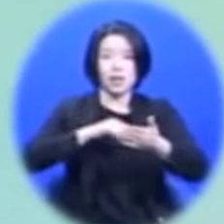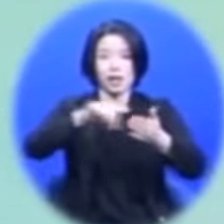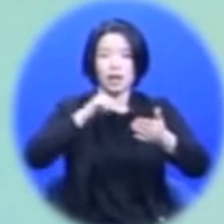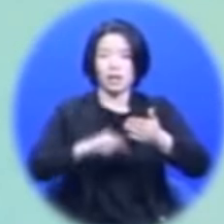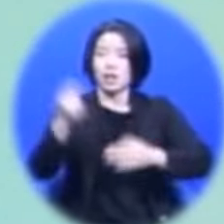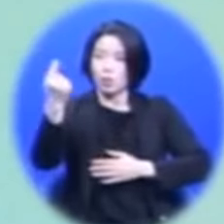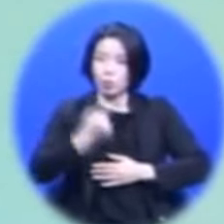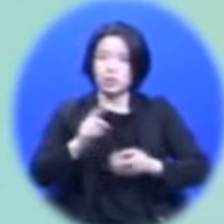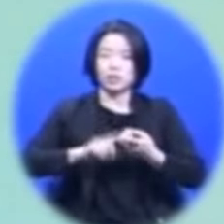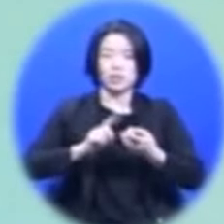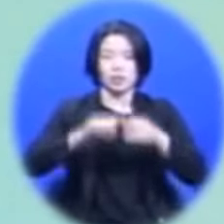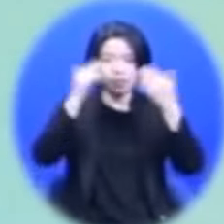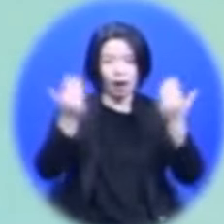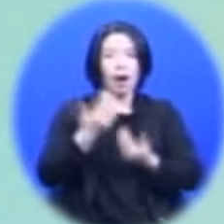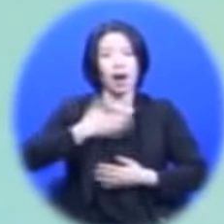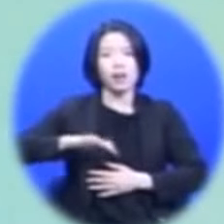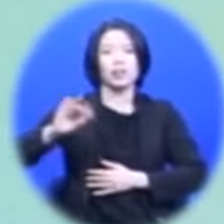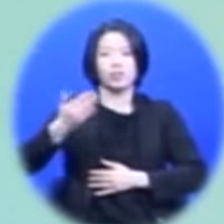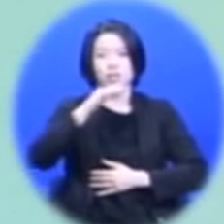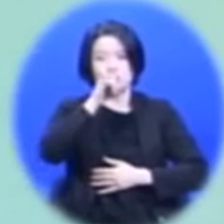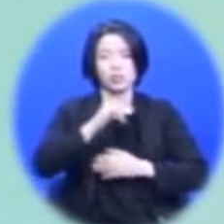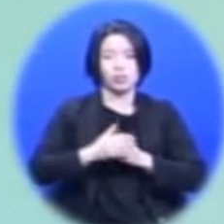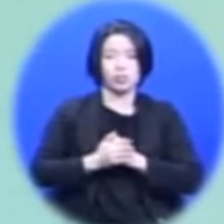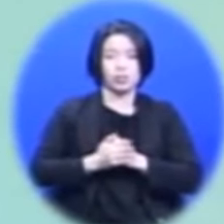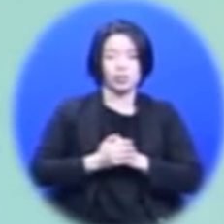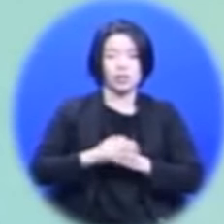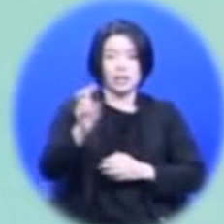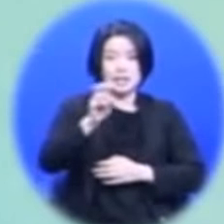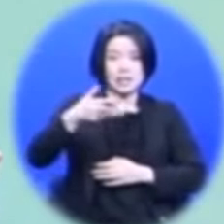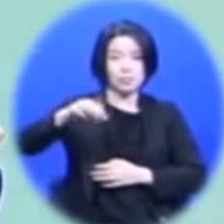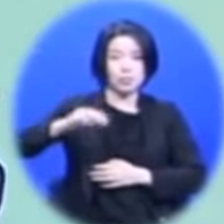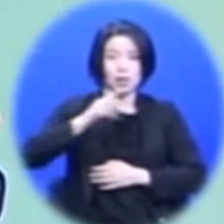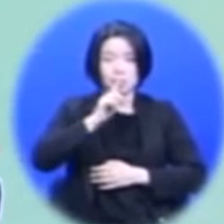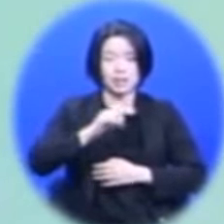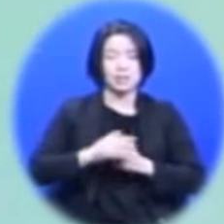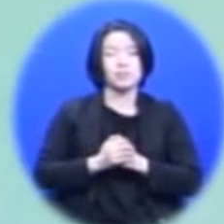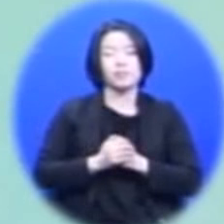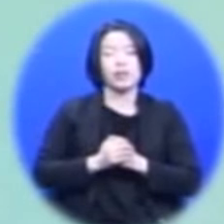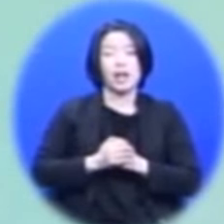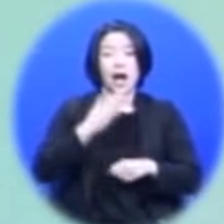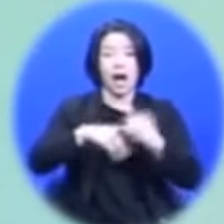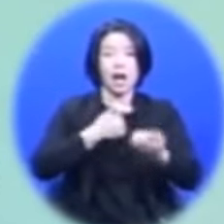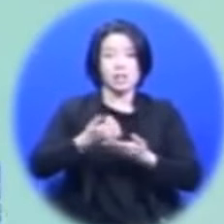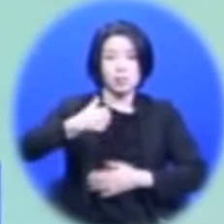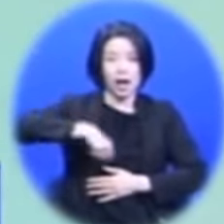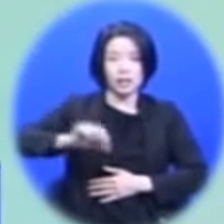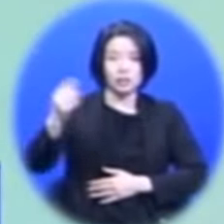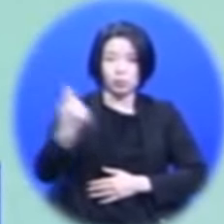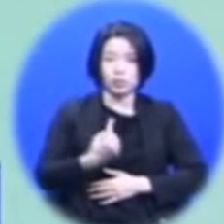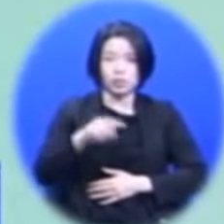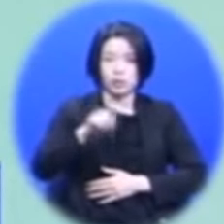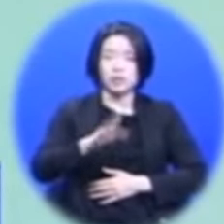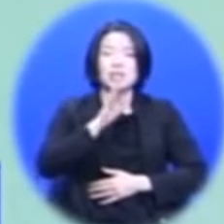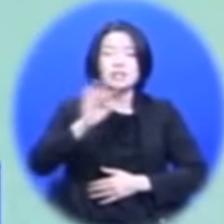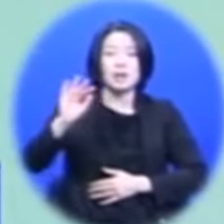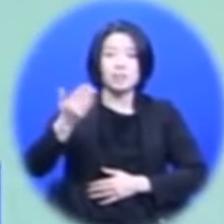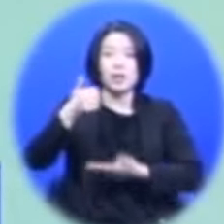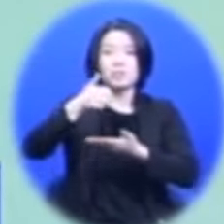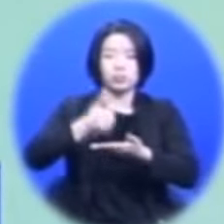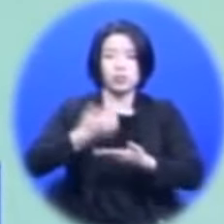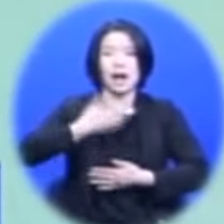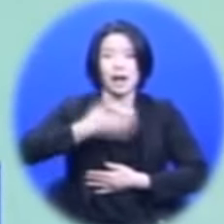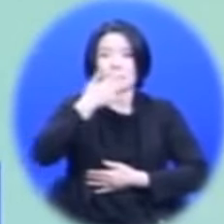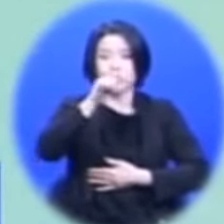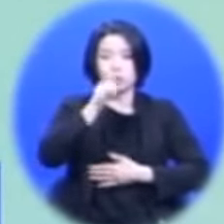오신 것을 다 알게 돼 있어요. 20절 말씀에 보면 하나님의 아들이 오셔서 그 참된 분을 알